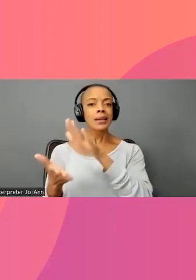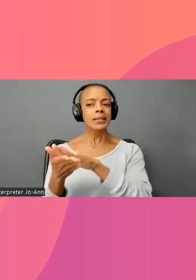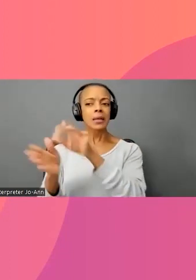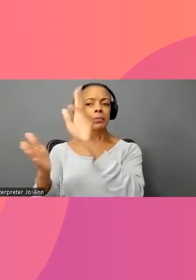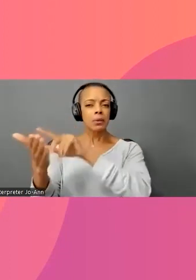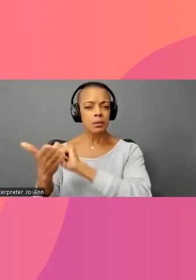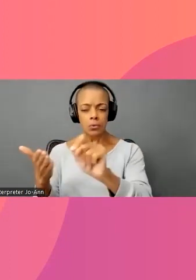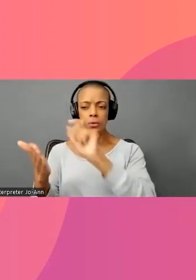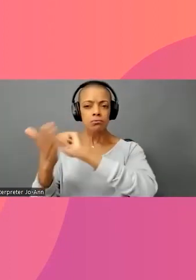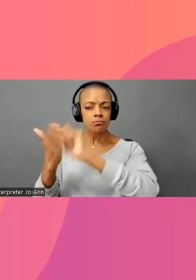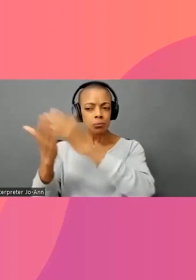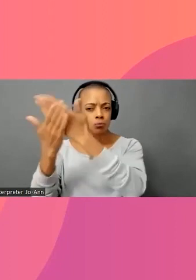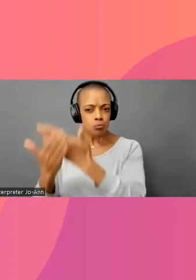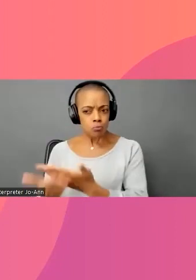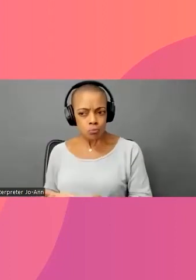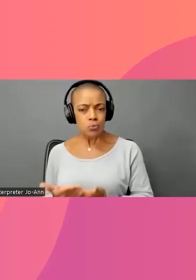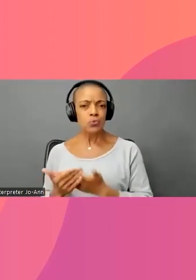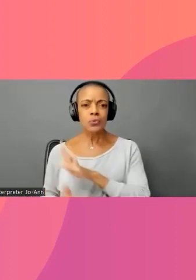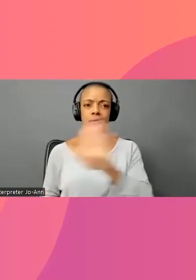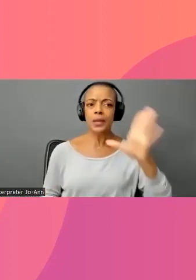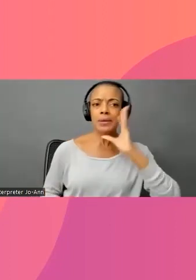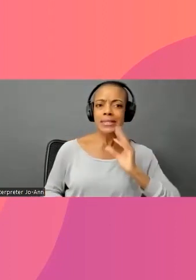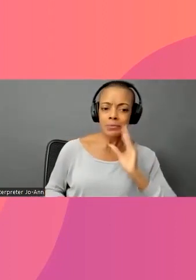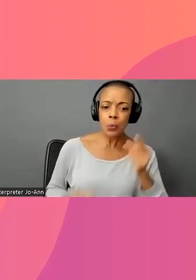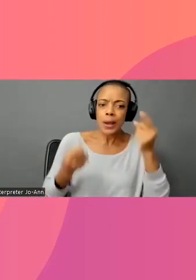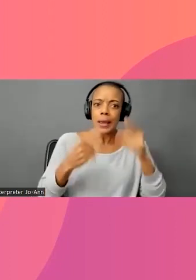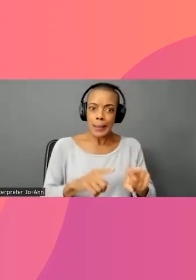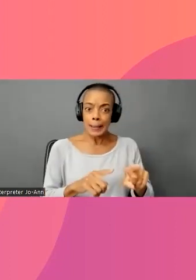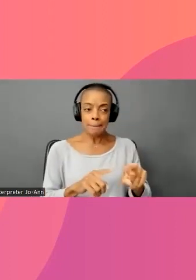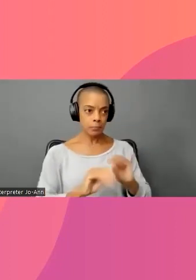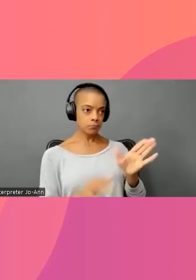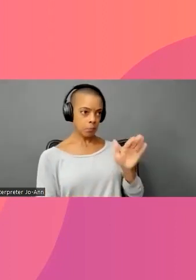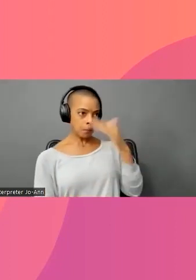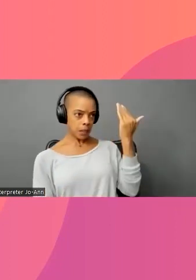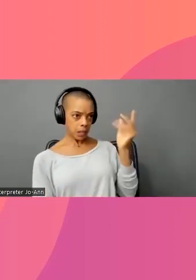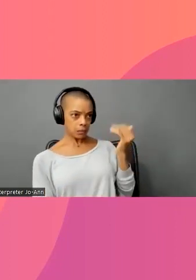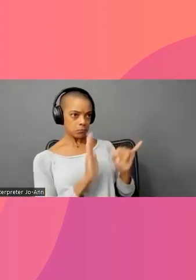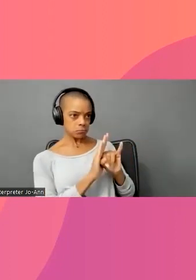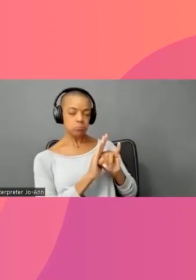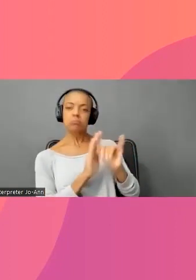lésions cérébrales de pouvoir mener une bonne vie.